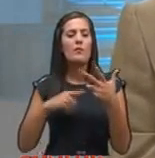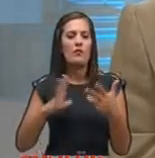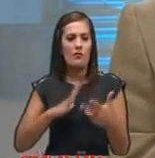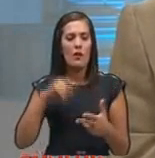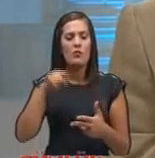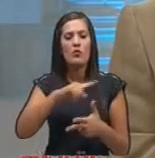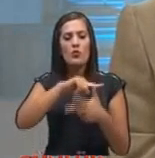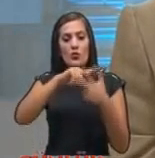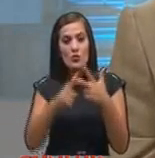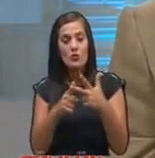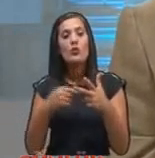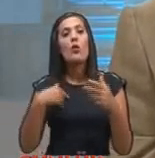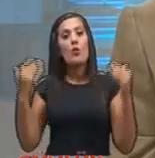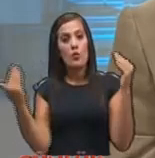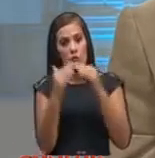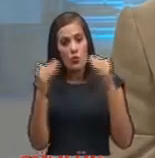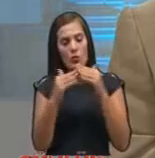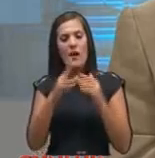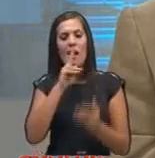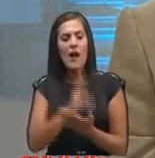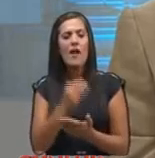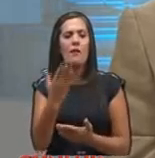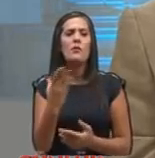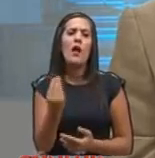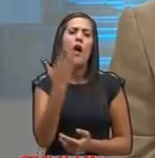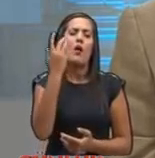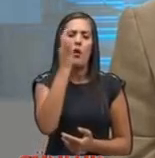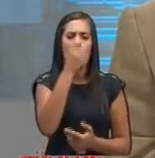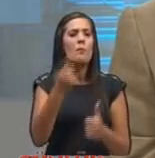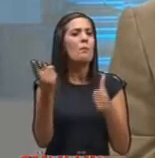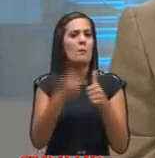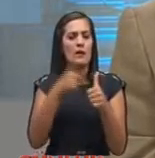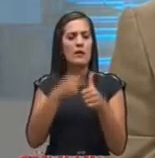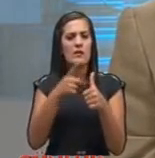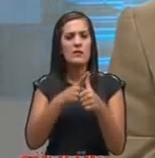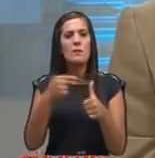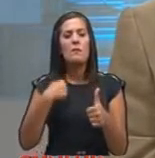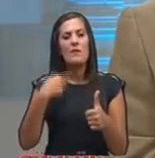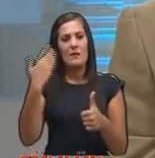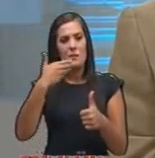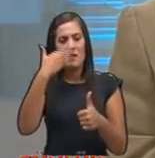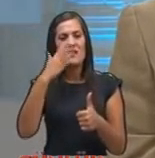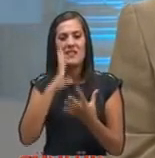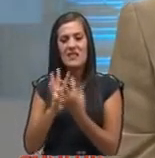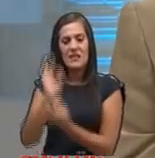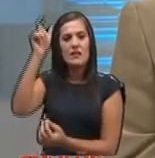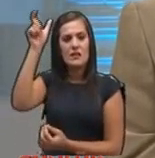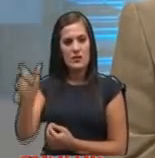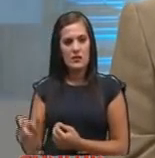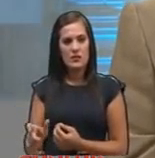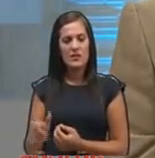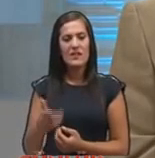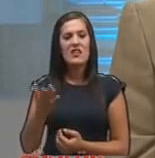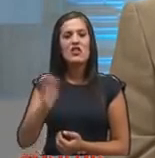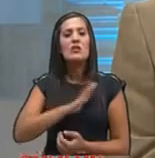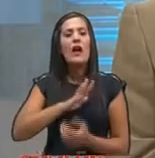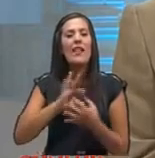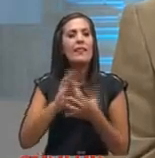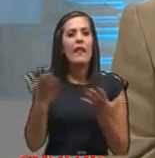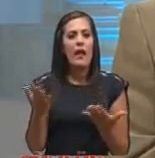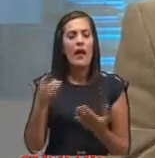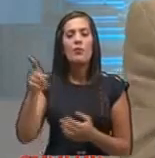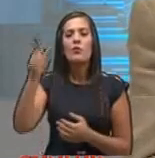şey birbiriyle uyumluysa tabii karar vermek daha kolay. Bunlardan birincisinden bahsettik. Kişinin şikayetleri.